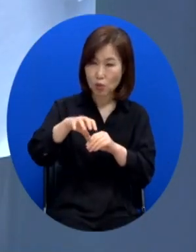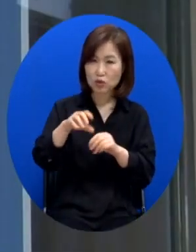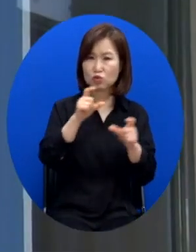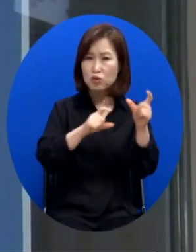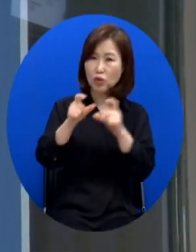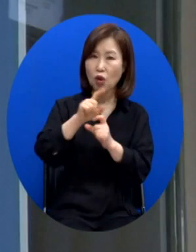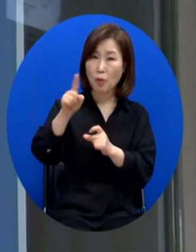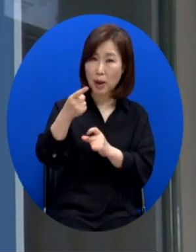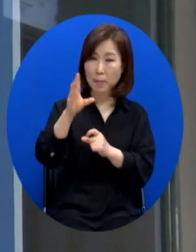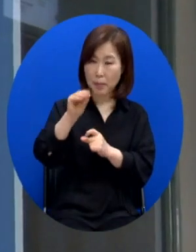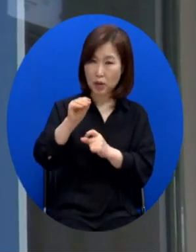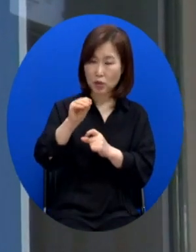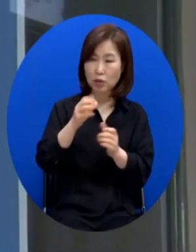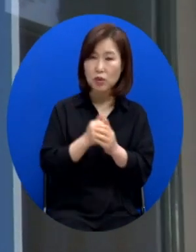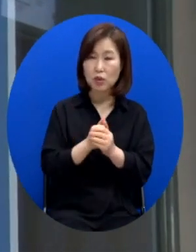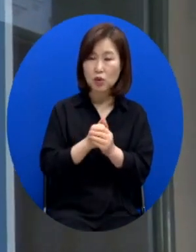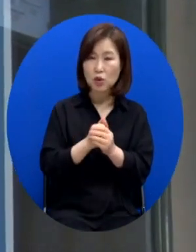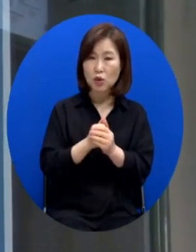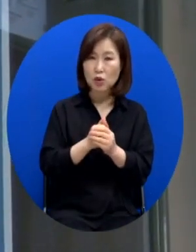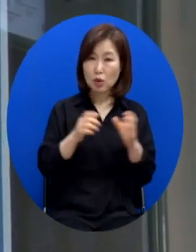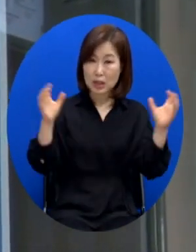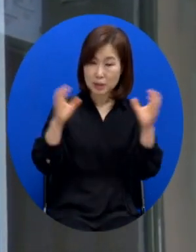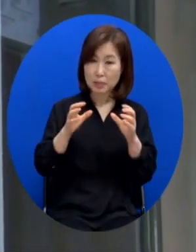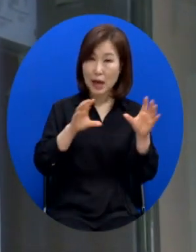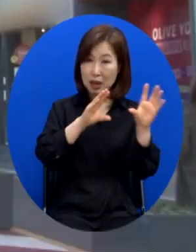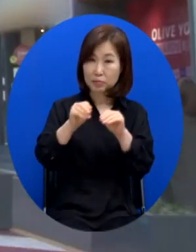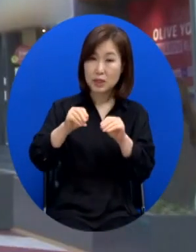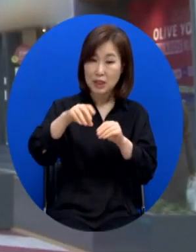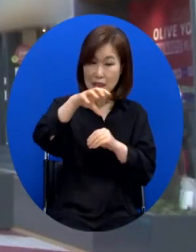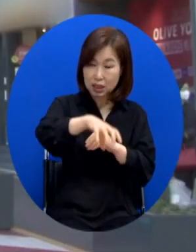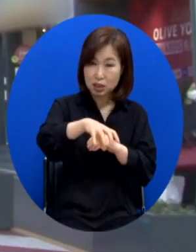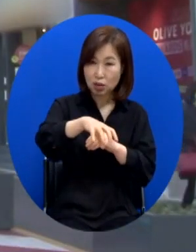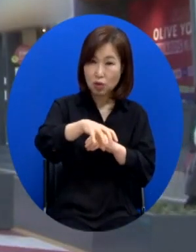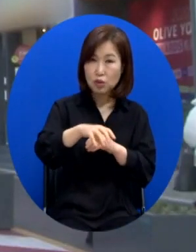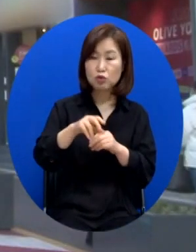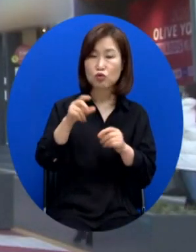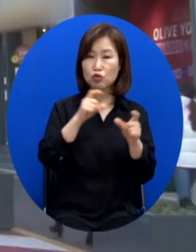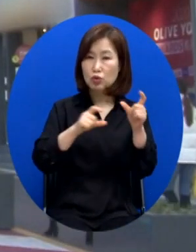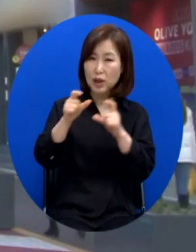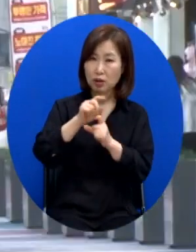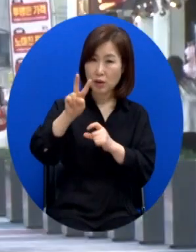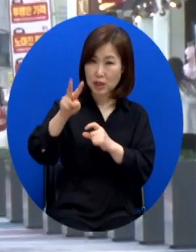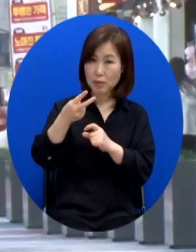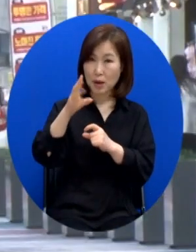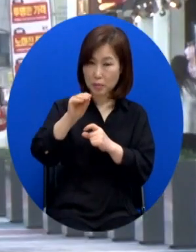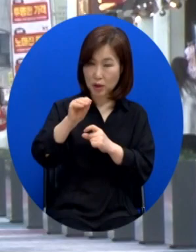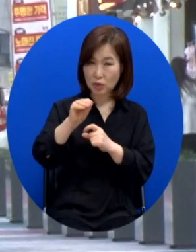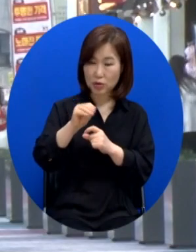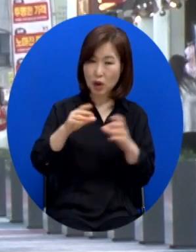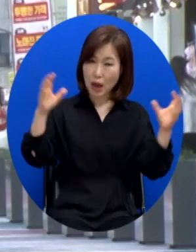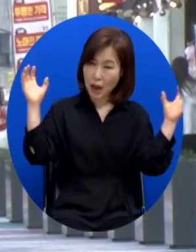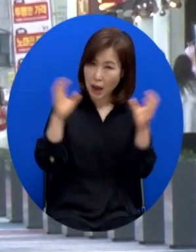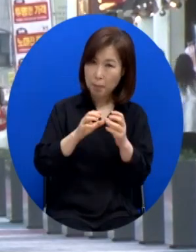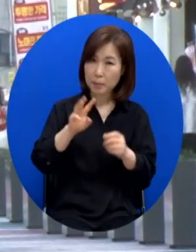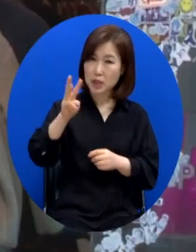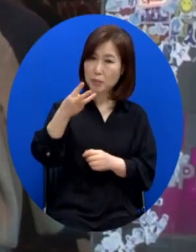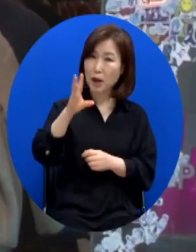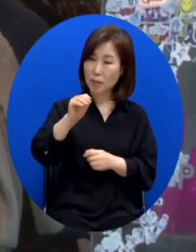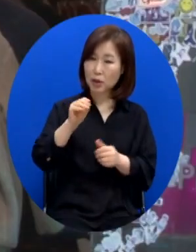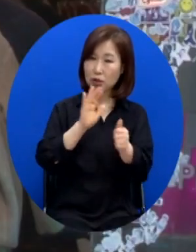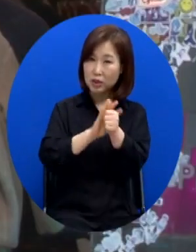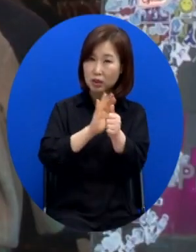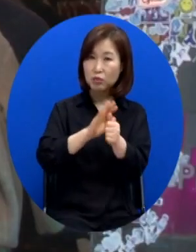지급, 그리고 집합금지 업종에 대해서는 추가로 200만 원을 지급해 최대 300만 원을 지원하기로 했습니다.